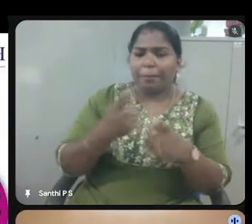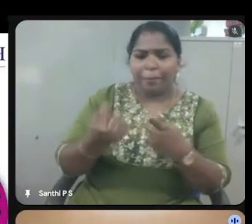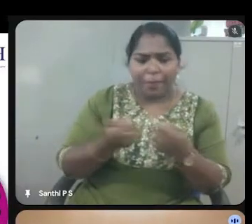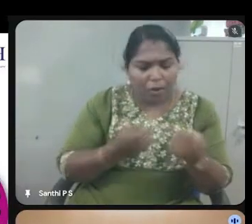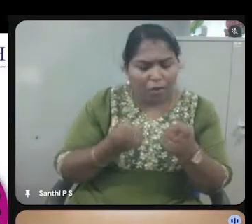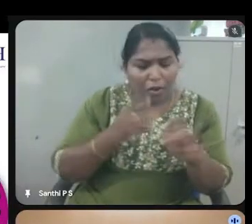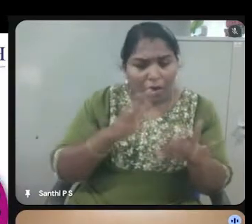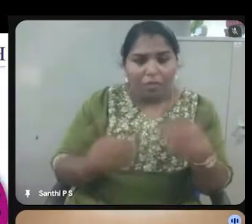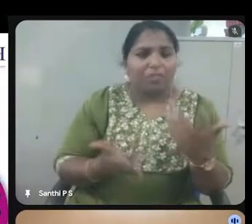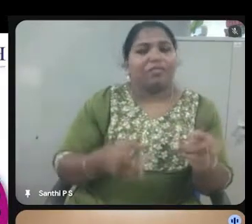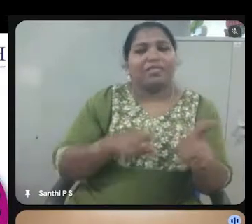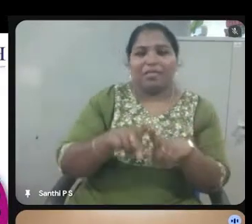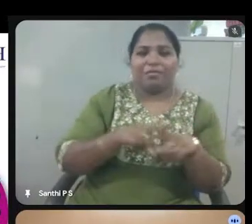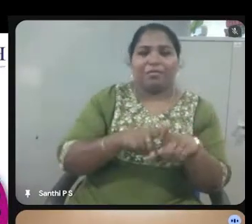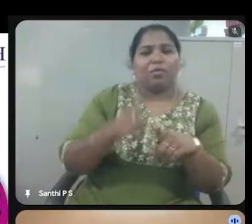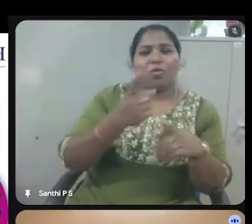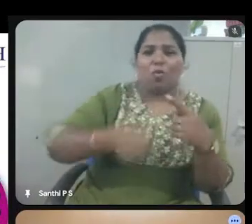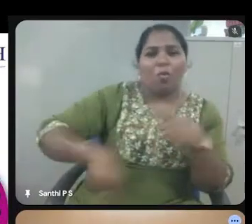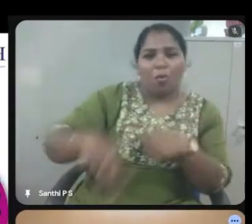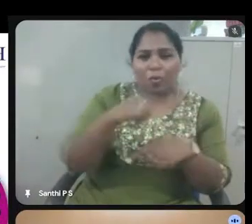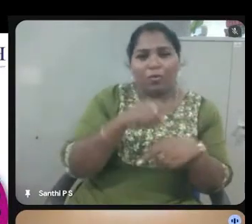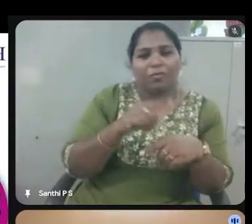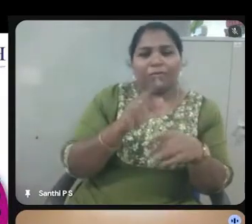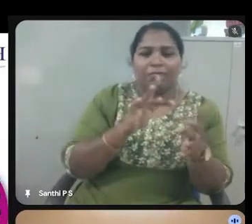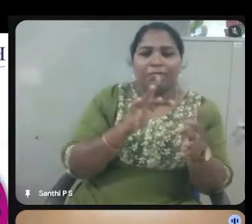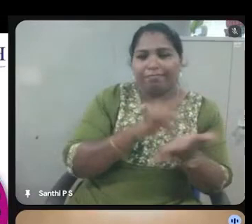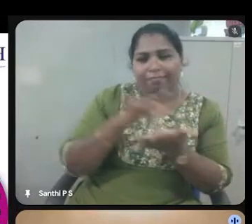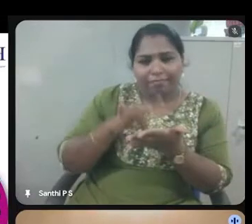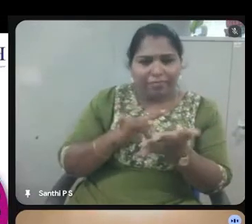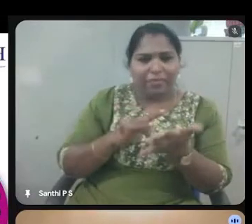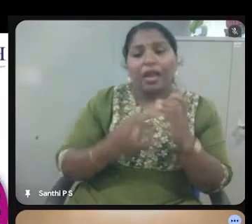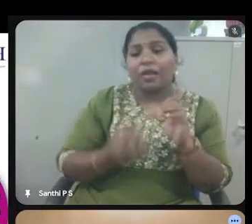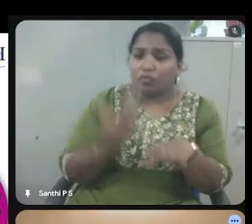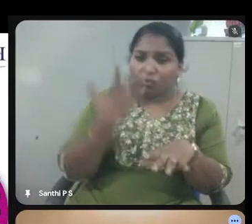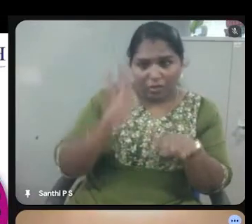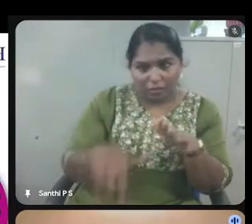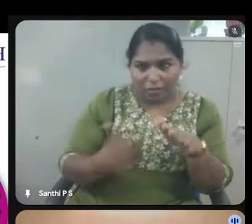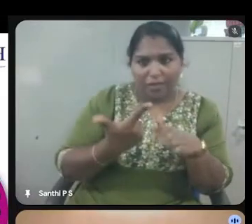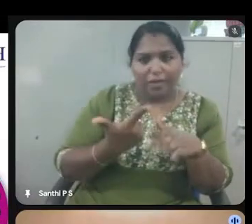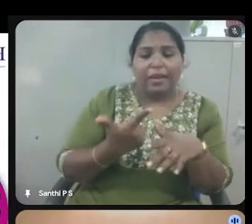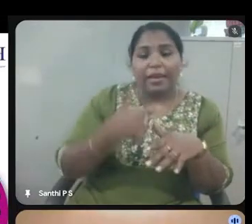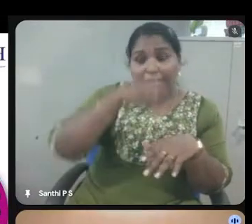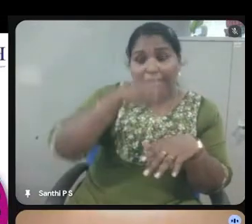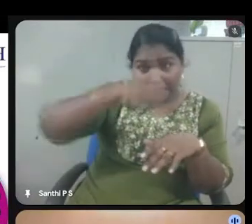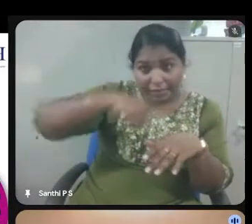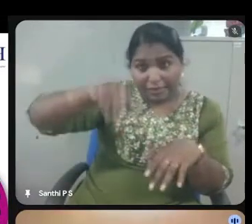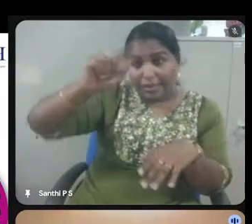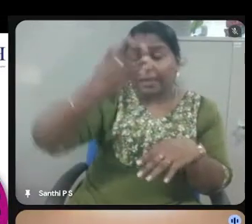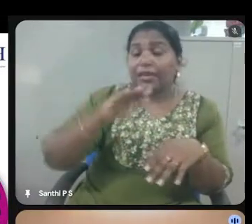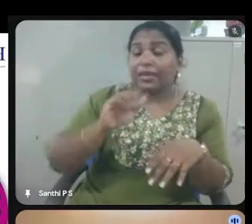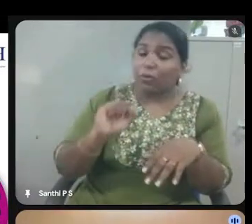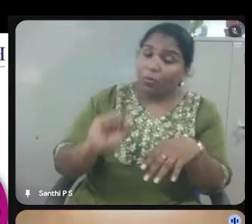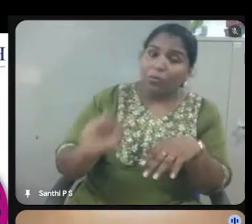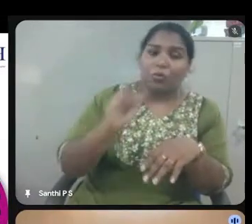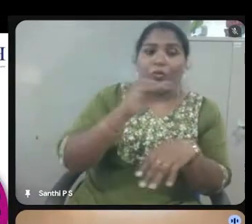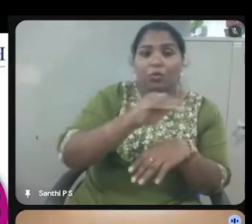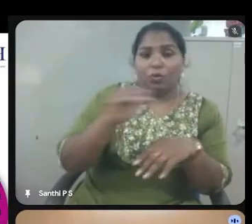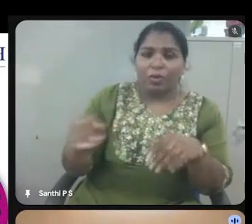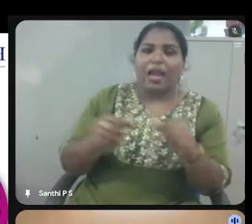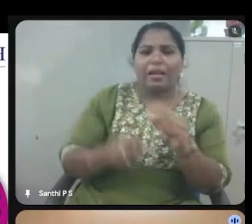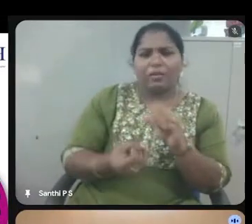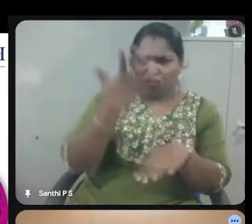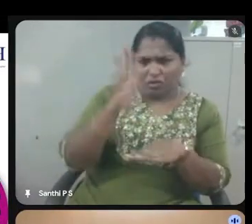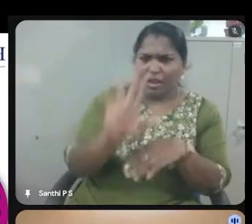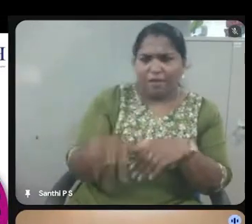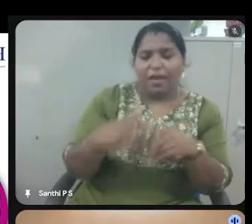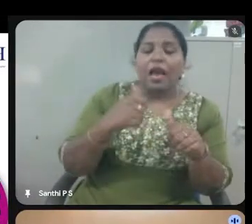അതിൻ്റെതായ അസോസിയേഷൻസ്, ഇപ്പോൾ ഇന്ത്യയിലാണെങ്കിൽ ഇന്ത്യൻ പീഡിയാട്രിക് അസോസിയേഷൻ, അപ്പം അവര് മാർഗനിർദ്ദേശങ്ങൾ തന്നിട്ടുണ്ട്.